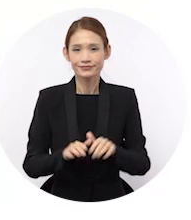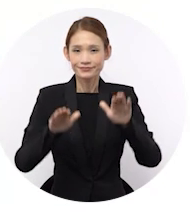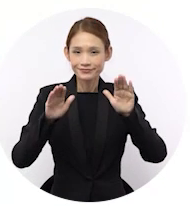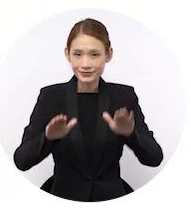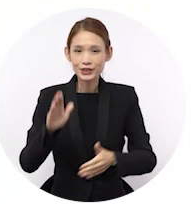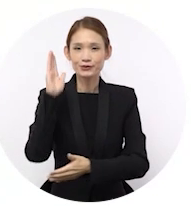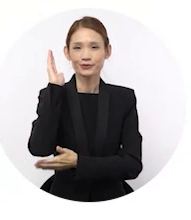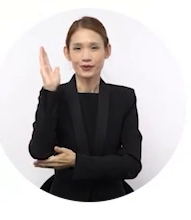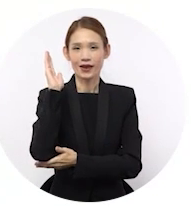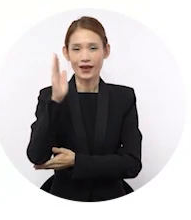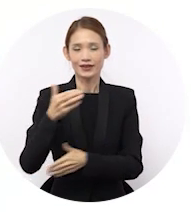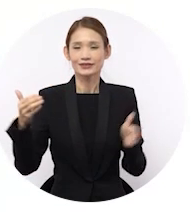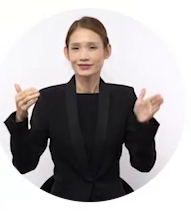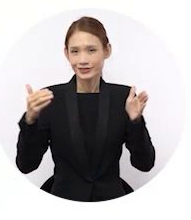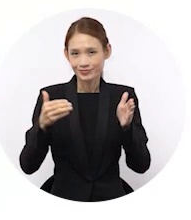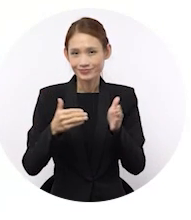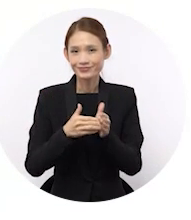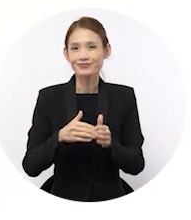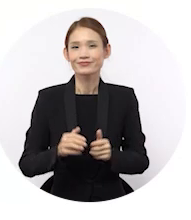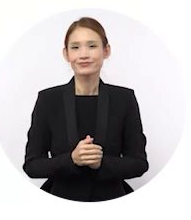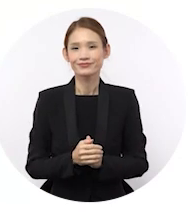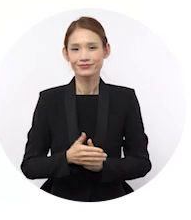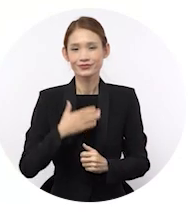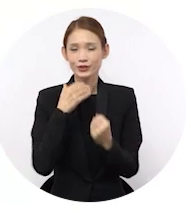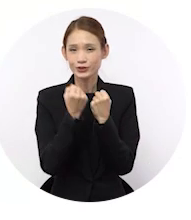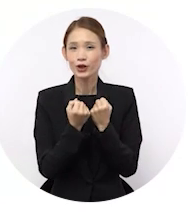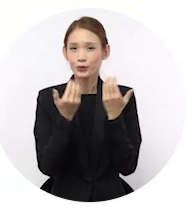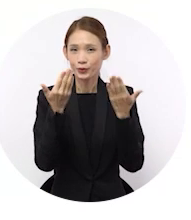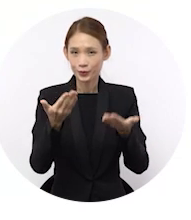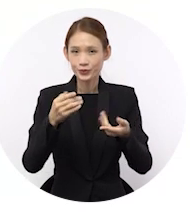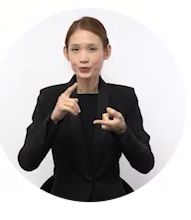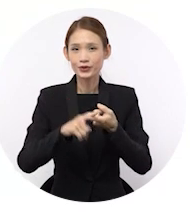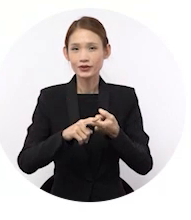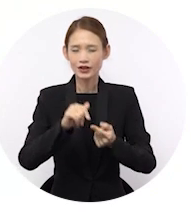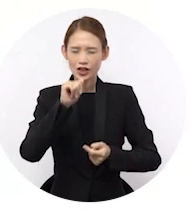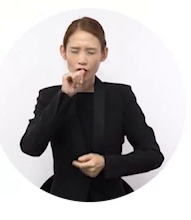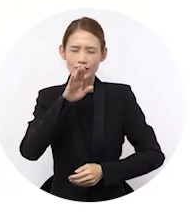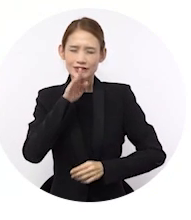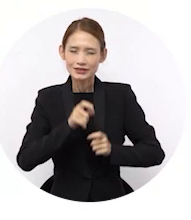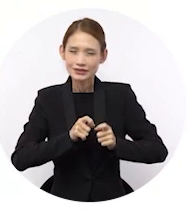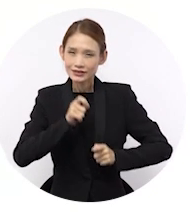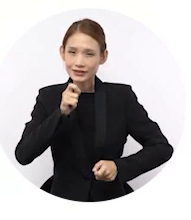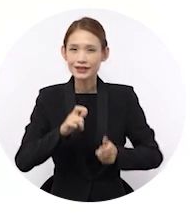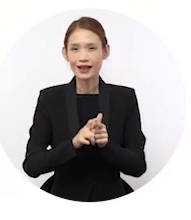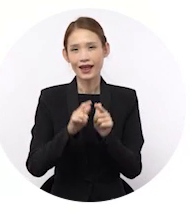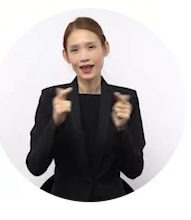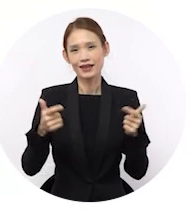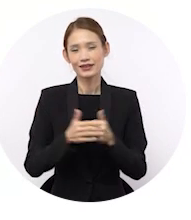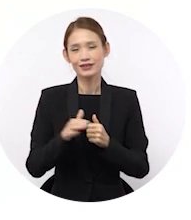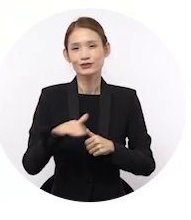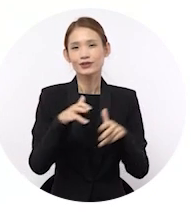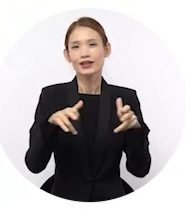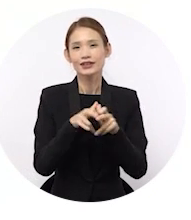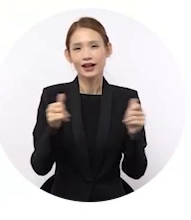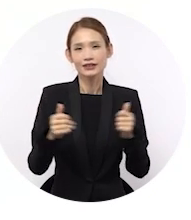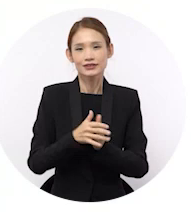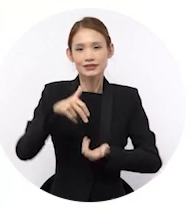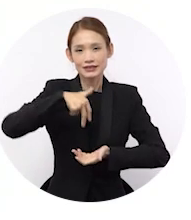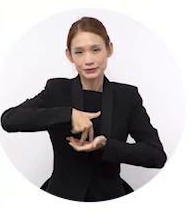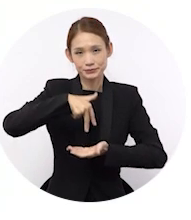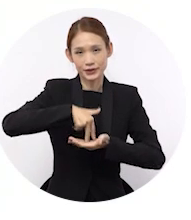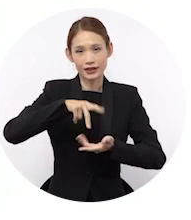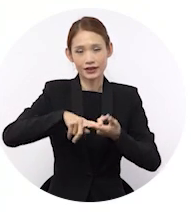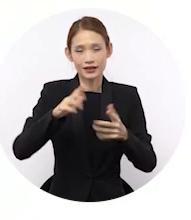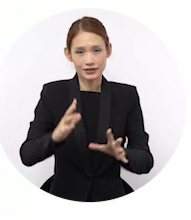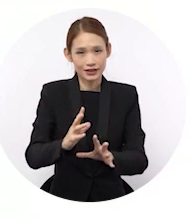자, 이번 시간은 여기까지입니다, 여러분. 제가 말씀드린 것은 절대적인 진리 같은 건 아니에요. 우리 장애인들의